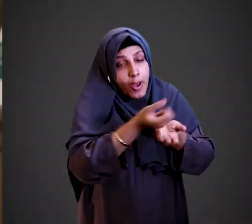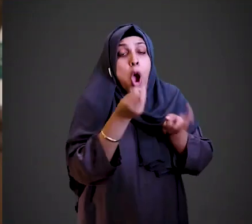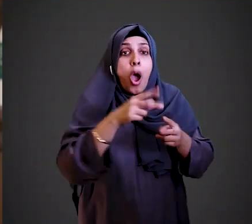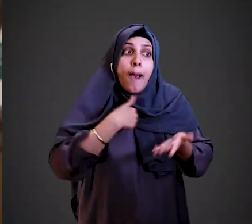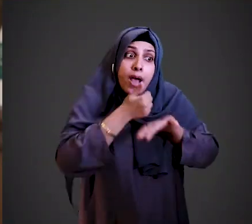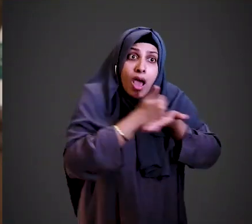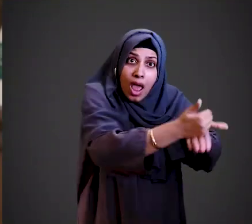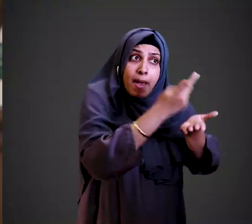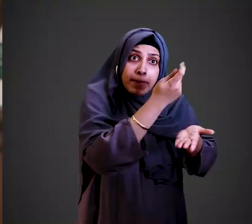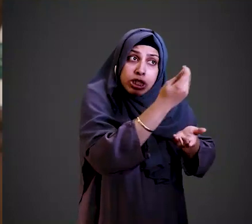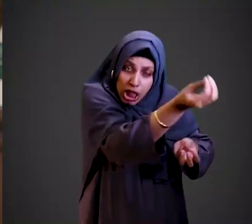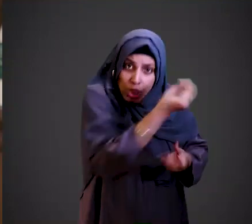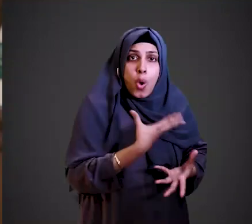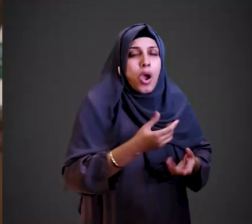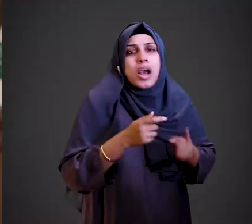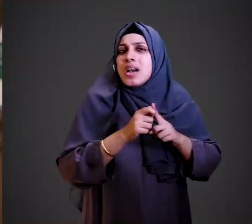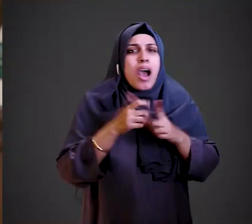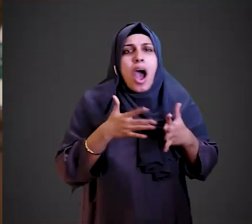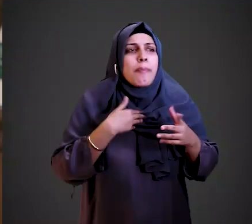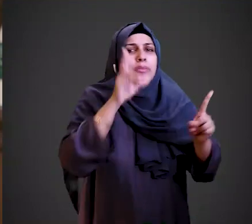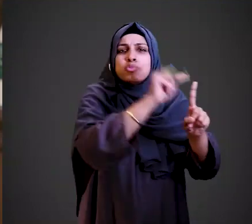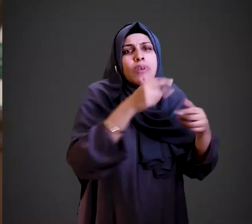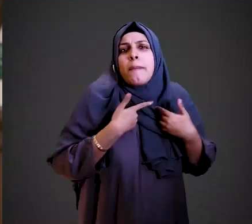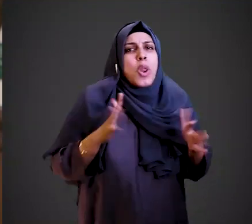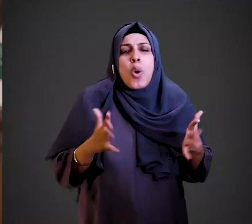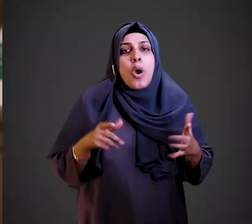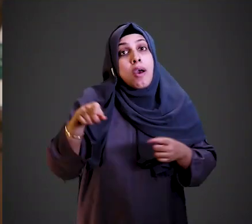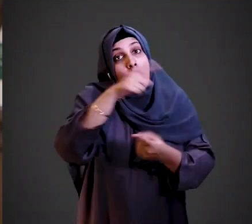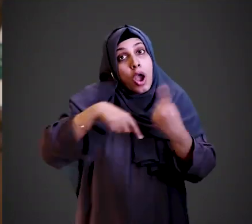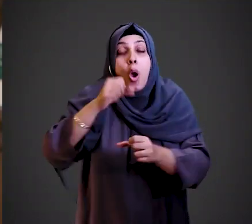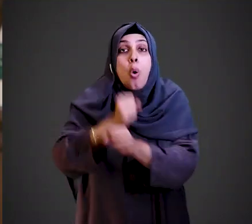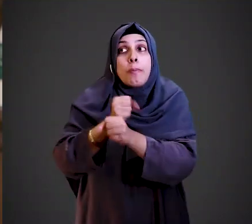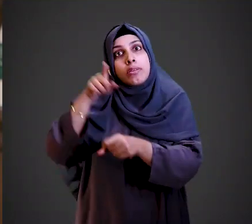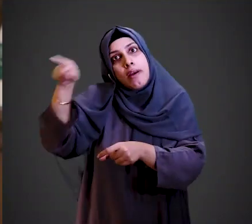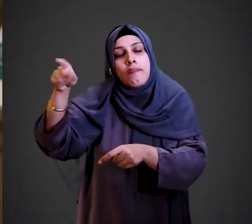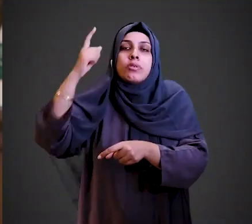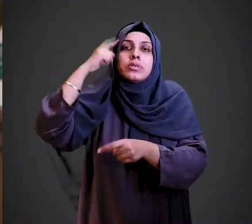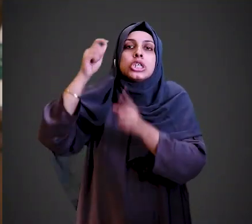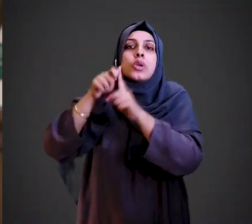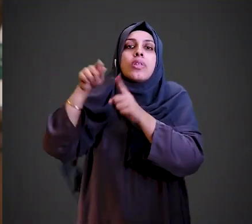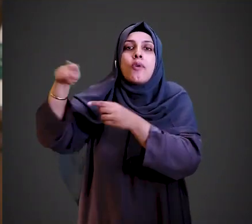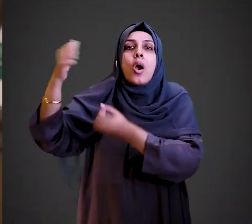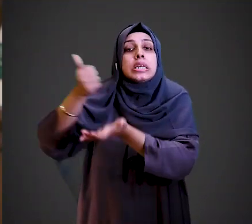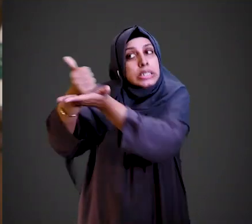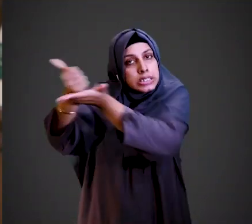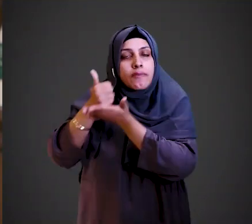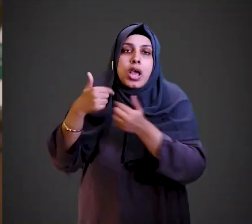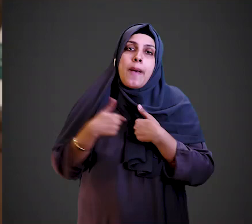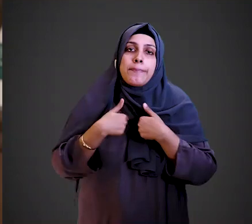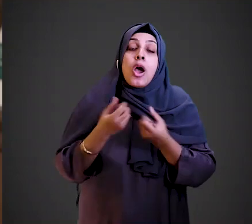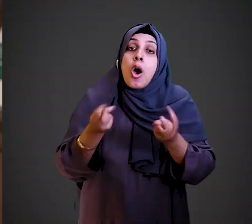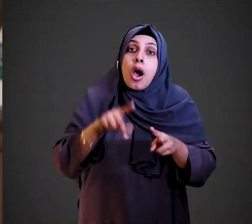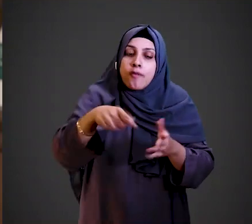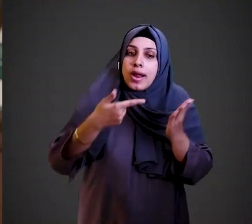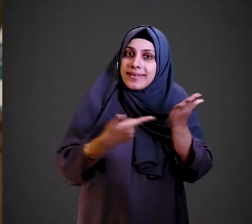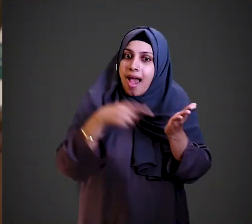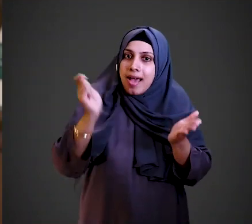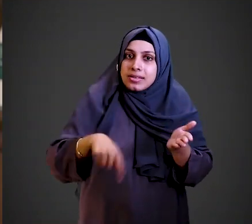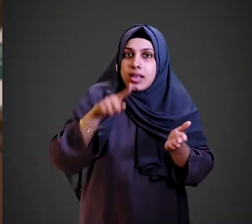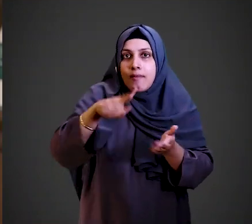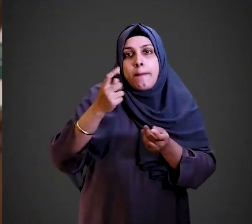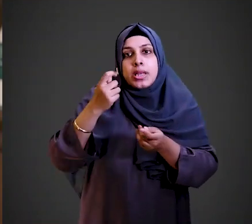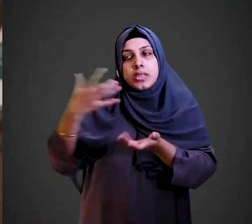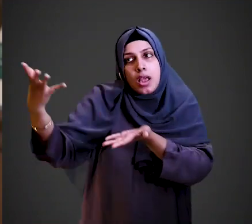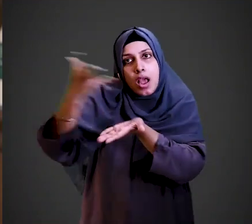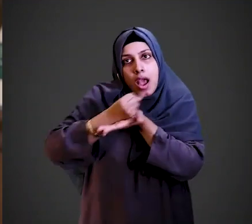لیے پیسے دیں، تو وہاں پر حکومت کا رول بن جاتا ہے کہ وہ ہمیں وہ سروس پرووائڈ کریں اور ٹیکسز کے ذریعے ہم سے